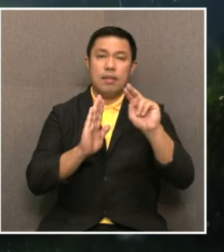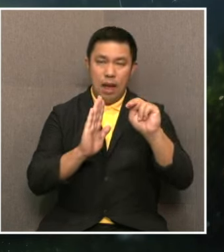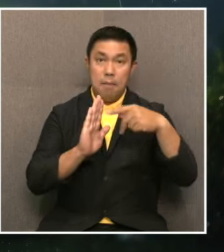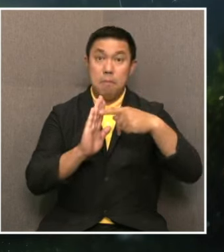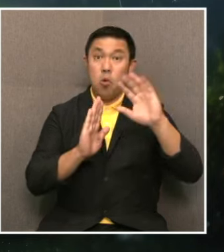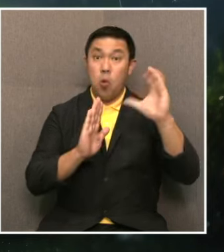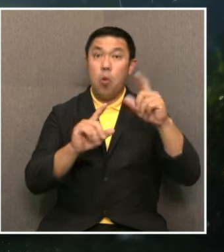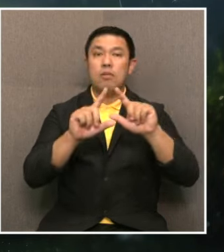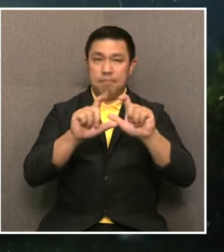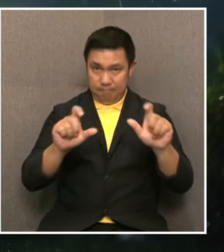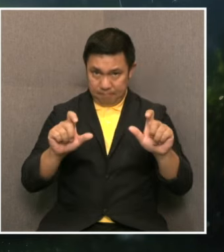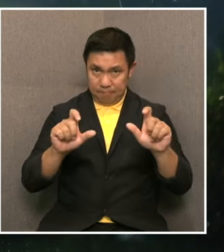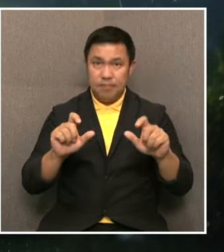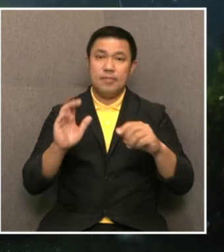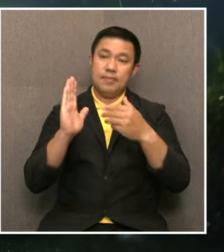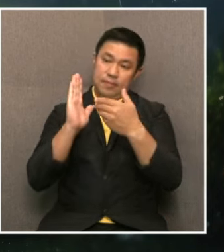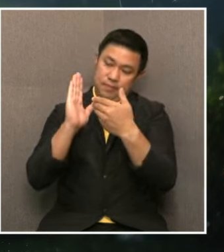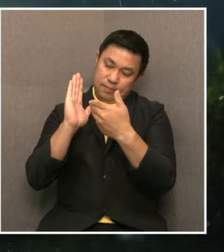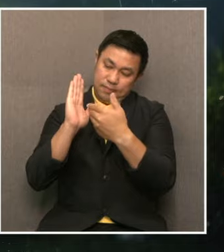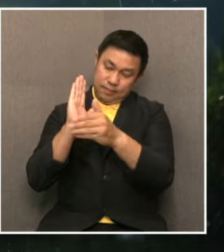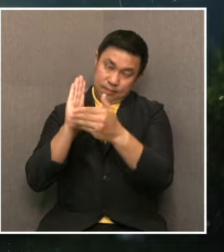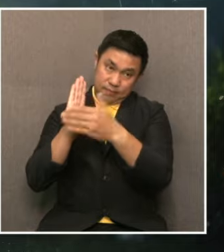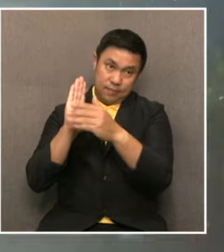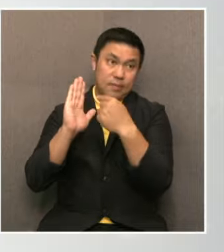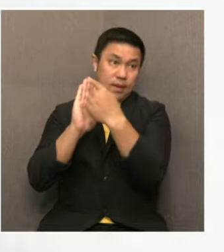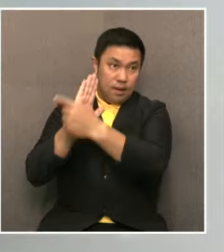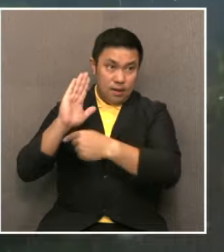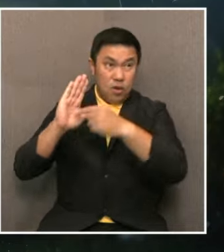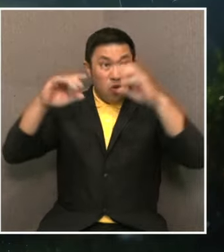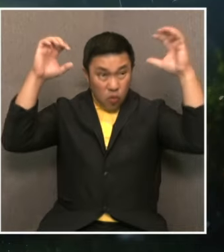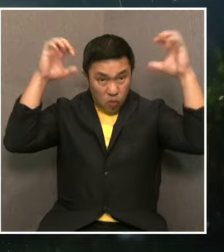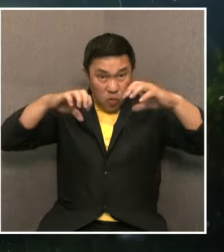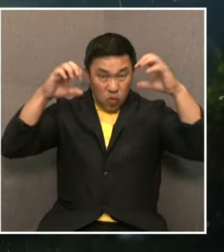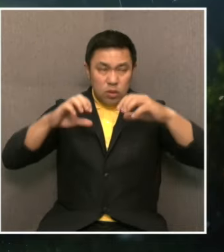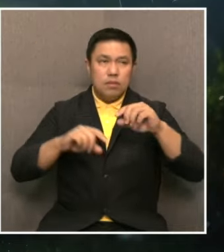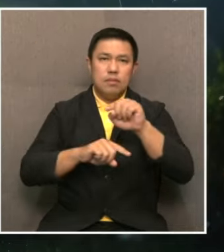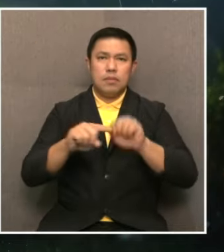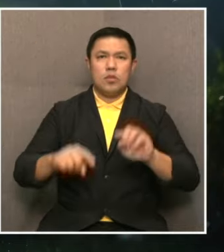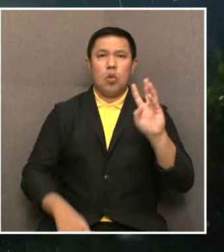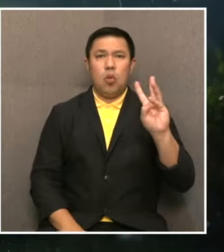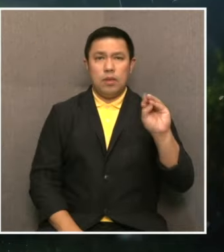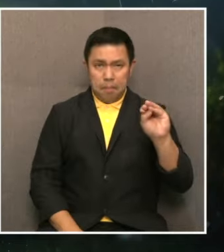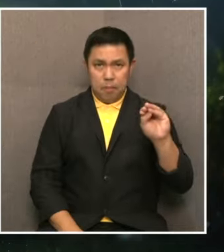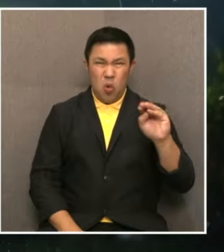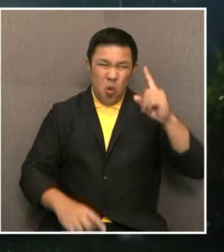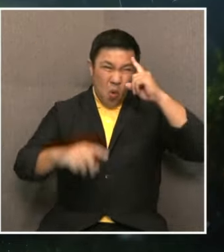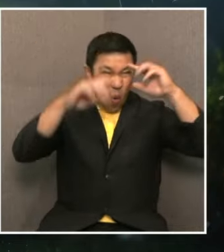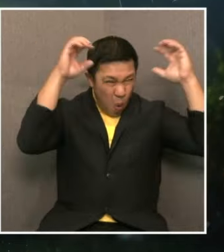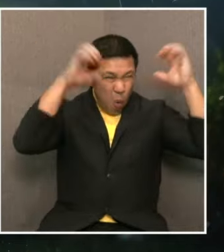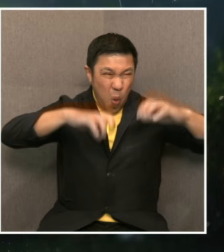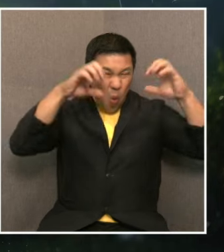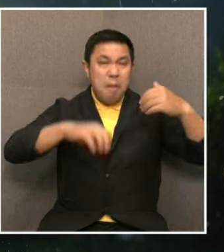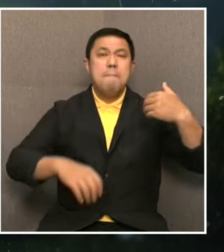เพชรบูรณ์ค่ะต่อกันที่ภาคตะวันออกเฉียงเหนือครับมีฝนฟ้าคะนองร้อยละ 60ของพื้นที่และมีฝนตกหนักบางแห่ง